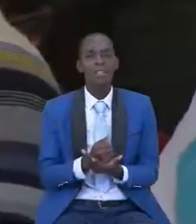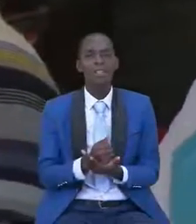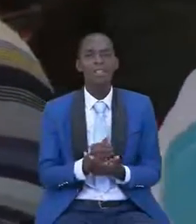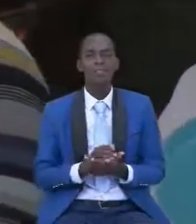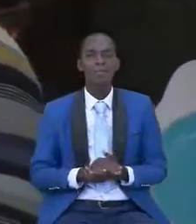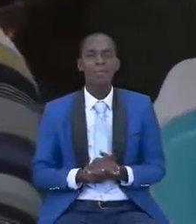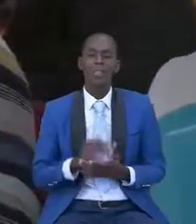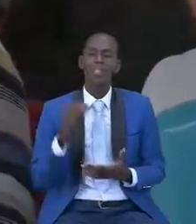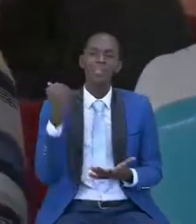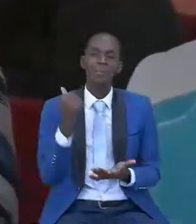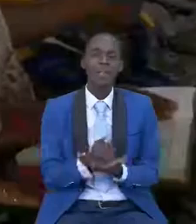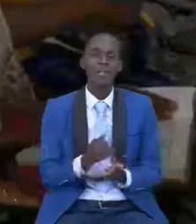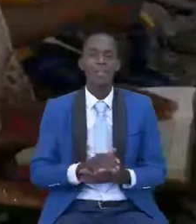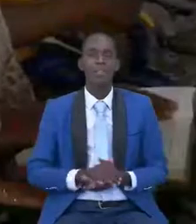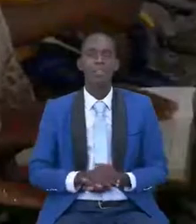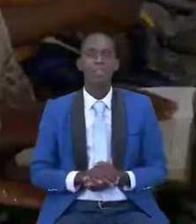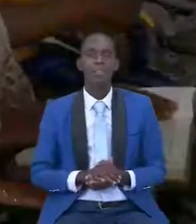Amen.